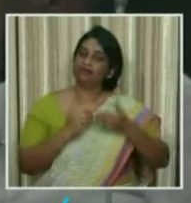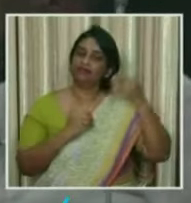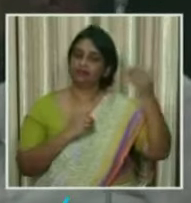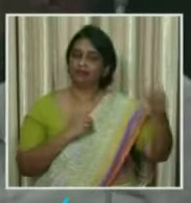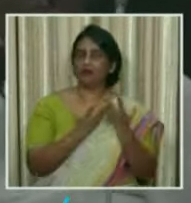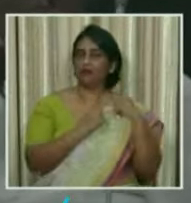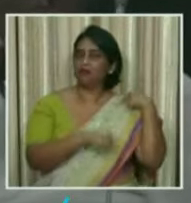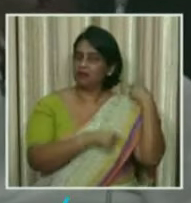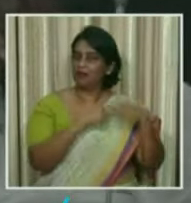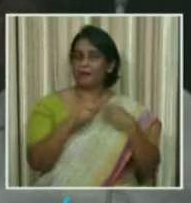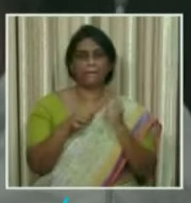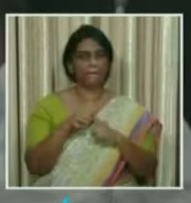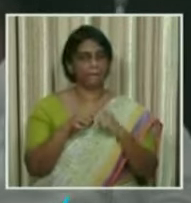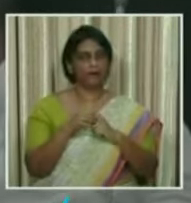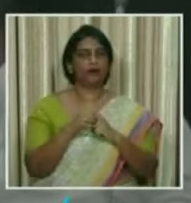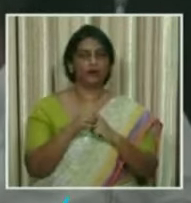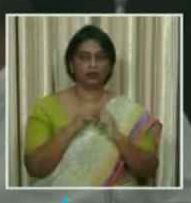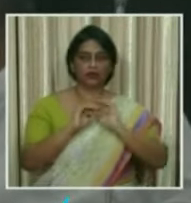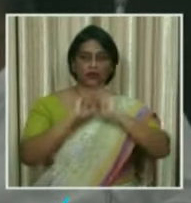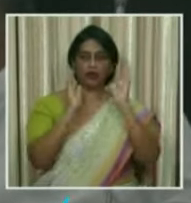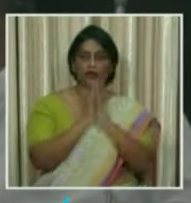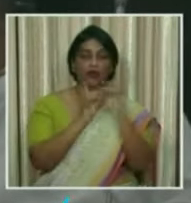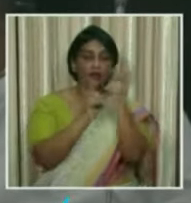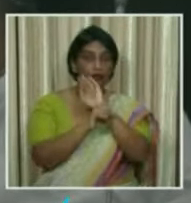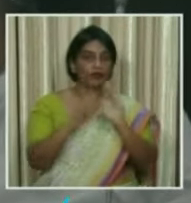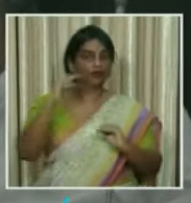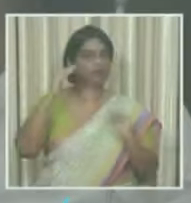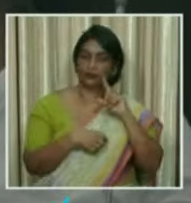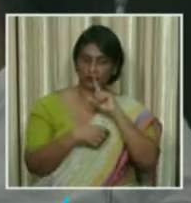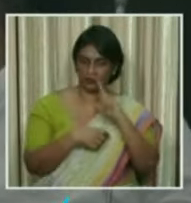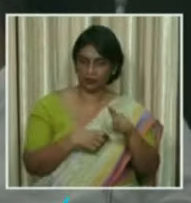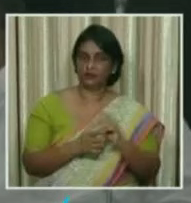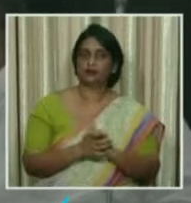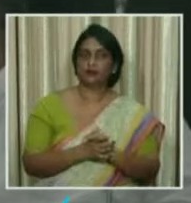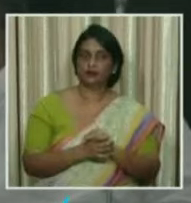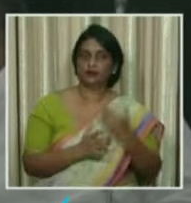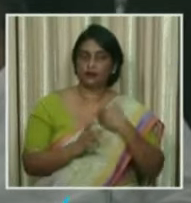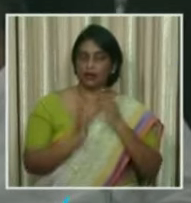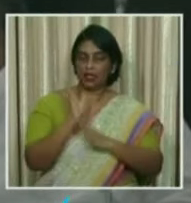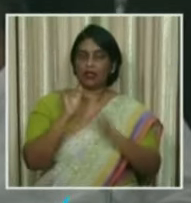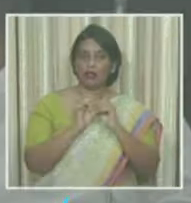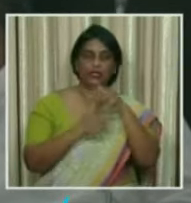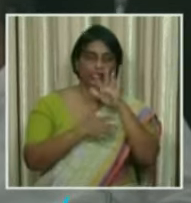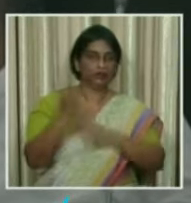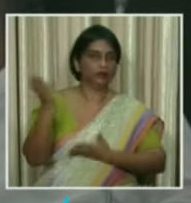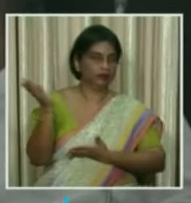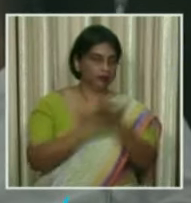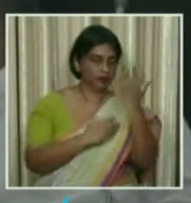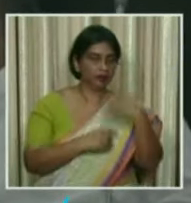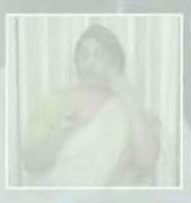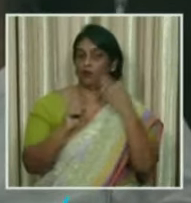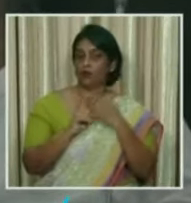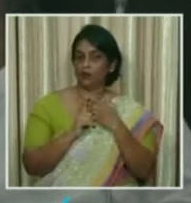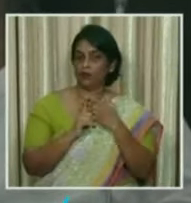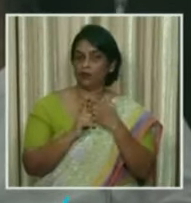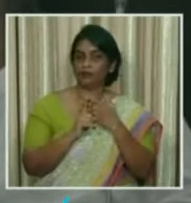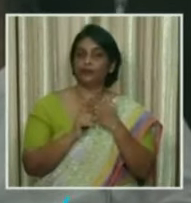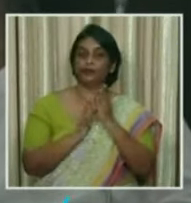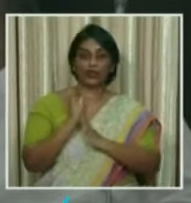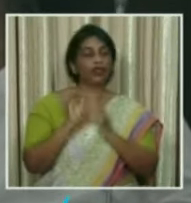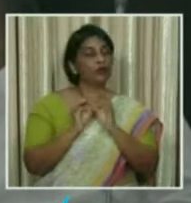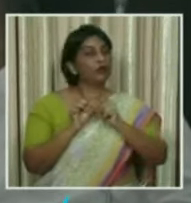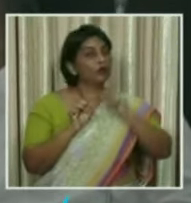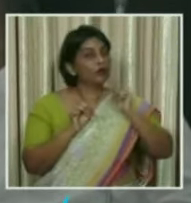කාලයක් ආව ප්‍රශ්නයක්. ශ්‍රේණිවල සියල්ලම එකවර හදන්නයි මේක සිදු වෙලා තියෙන්නේ. මම අමාත්‍ය මණ්ඩල සංදේශය ඉදිරිපත් කළා. දැන් මේ සම්බන්ධයෙන් අමාත්‍ය